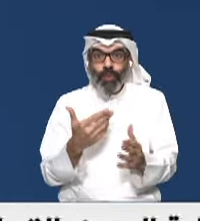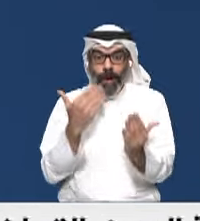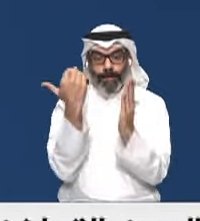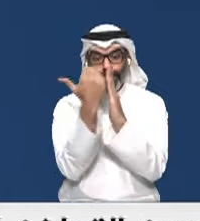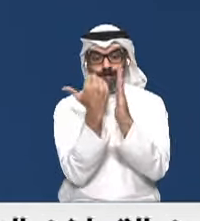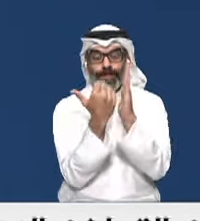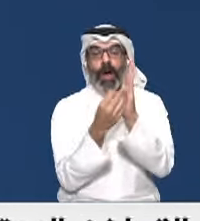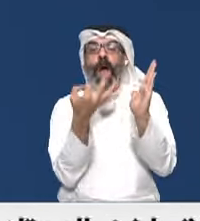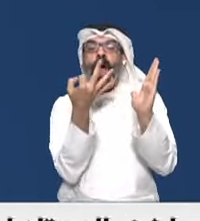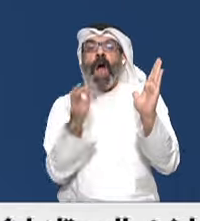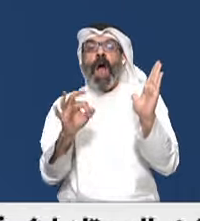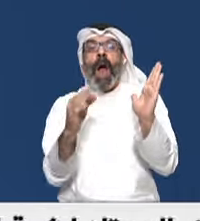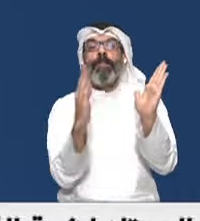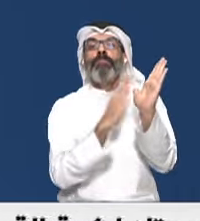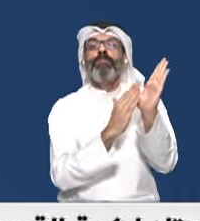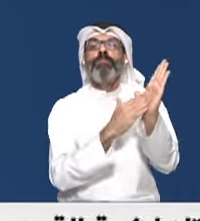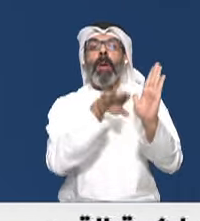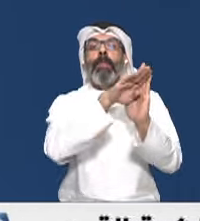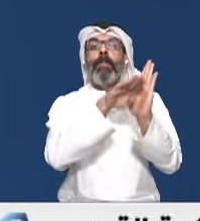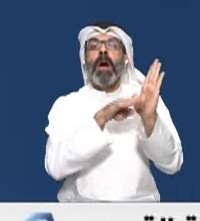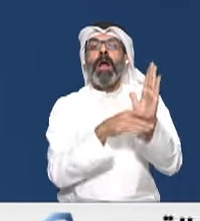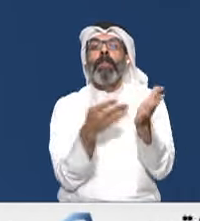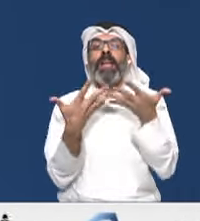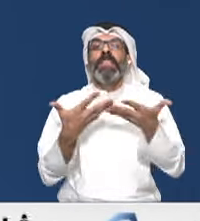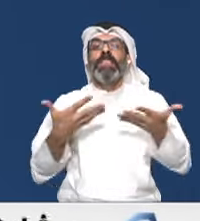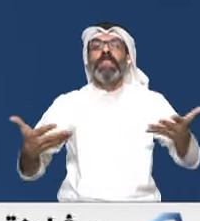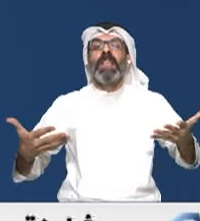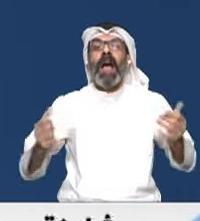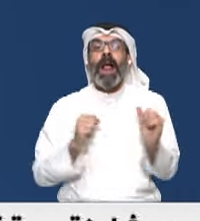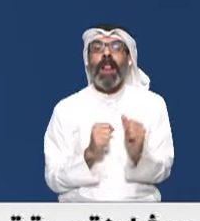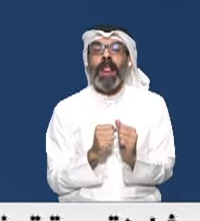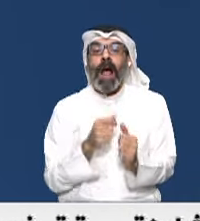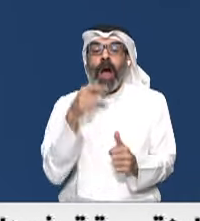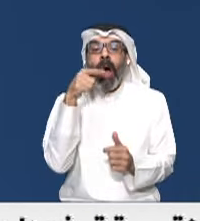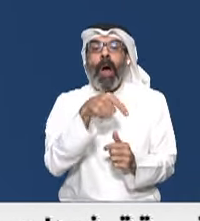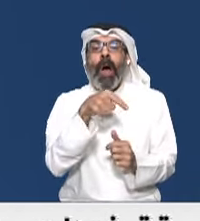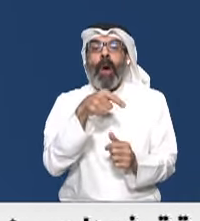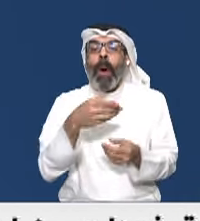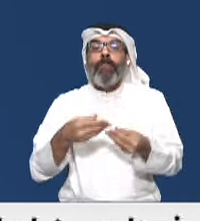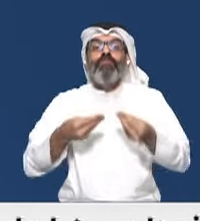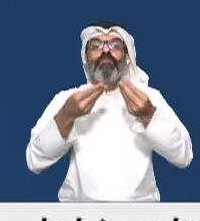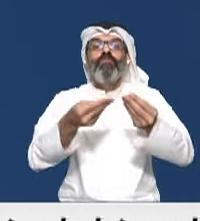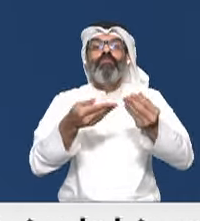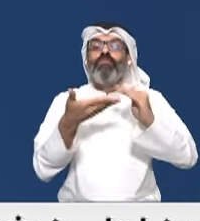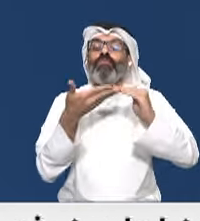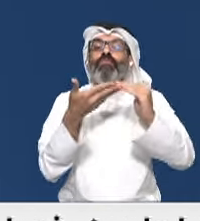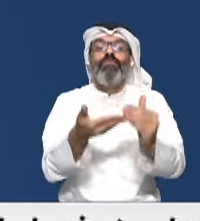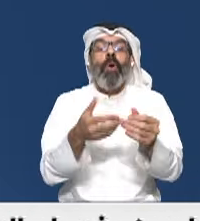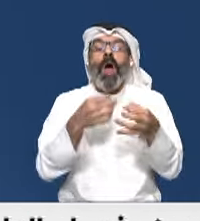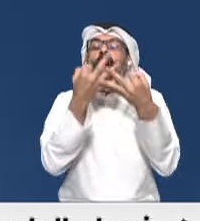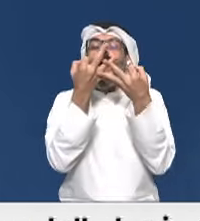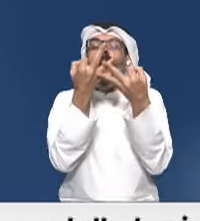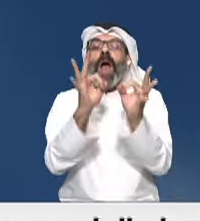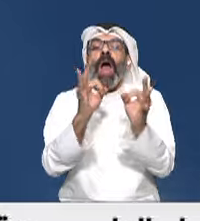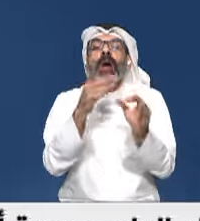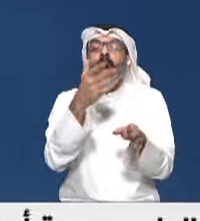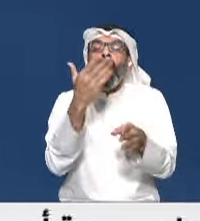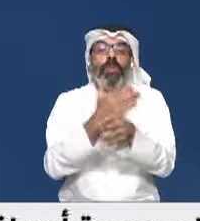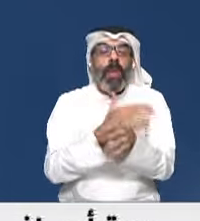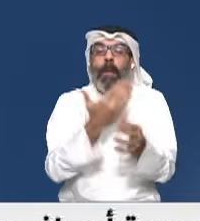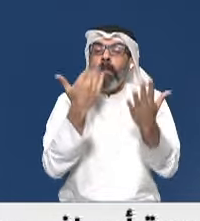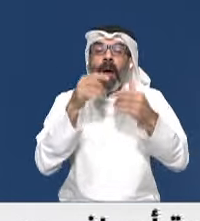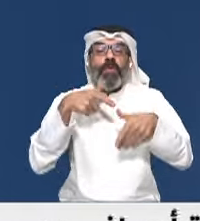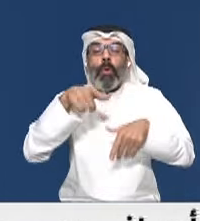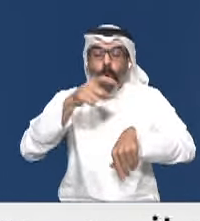الرقمي للخدمات والتسهيل على المواطنين عبر تقديم مثل هذه الخدمه التي ستوفر الجهد والوقت